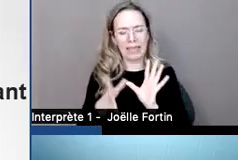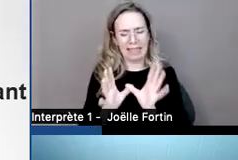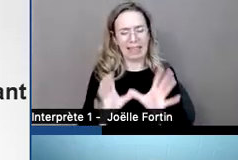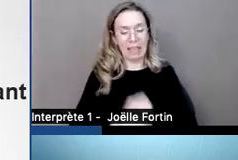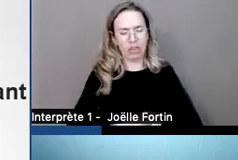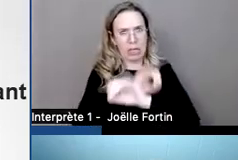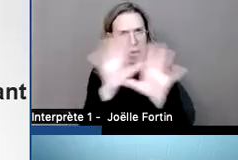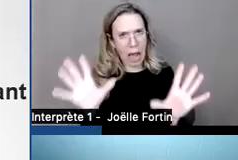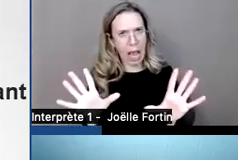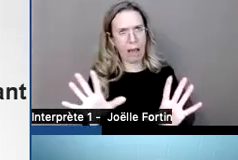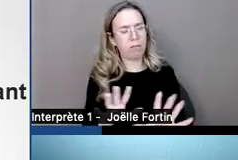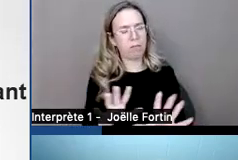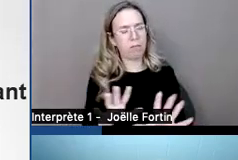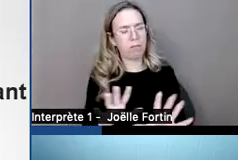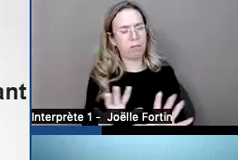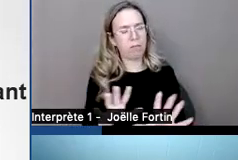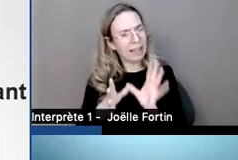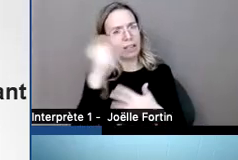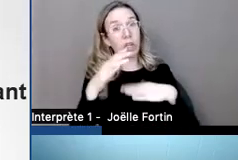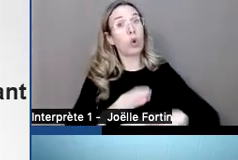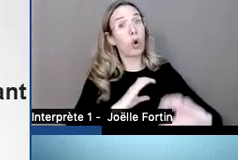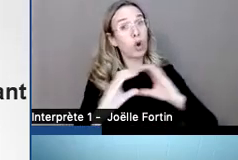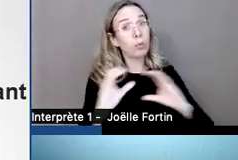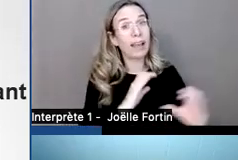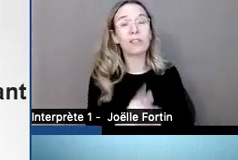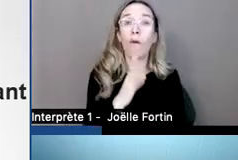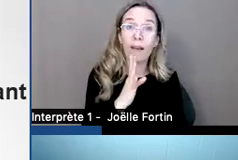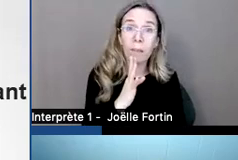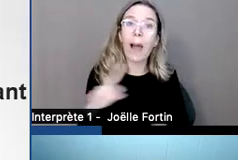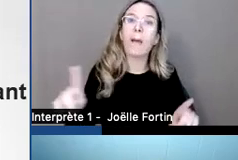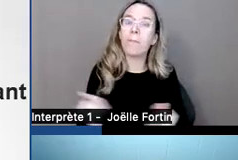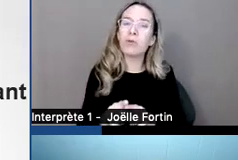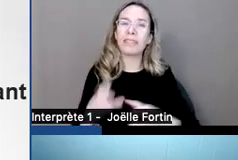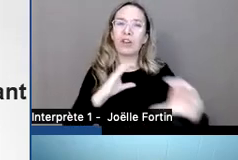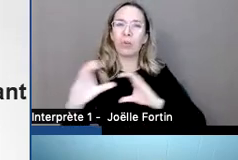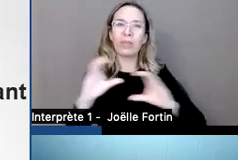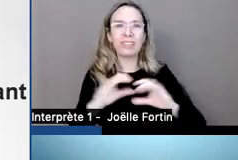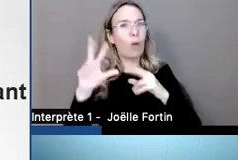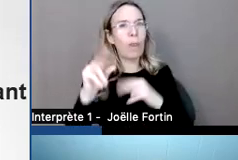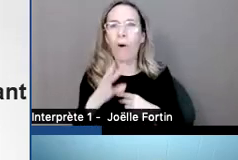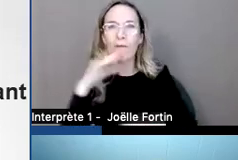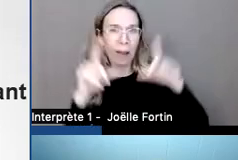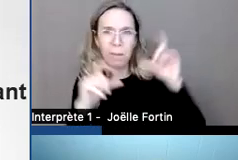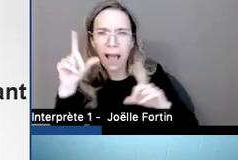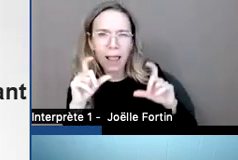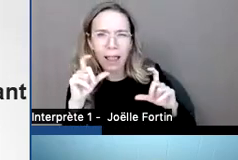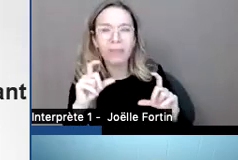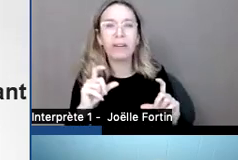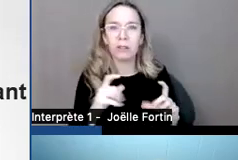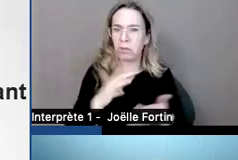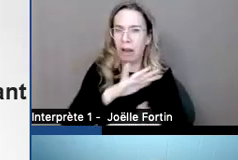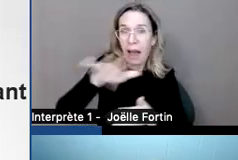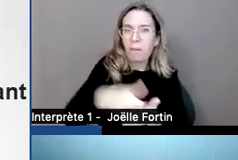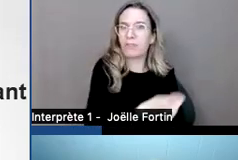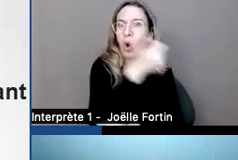nettes, autant au niveau de la communication verbale qu'au niveau de la communication non verbale. Parce que nous croyons que